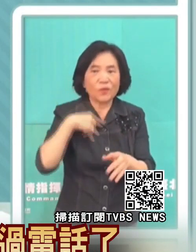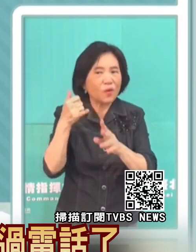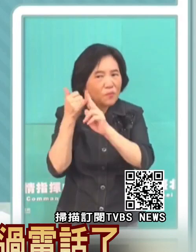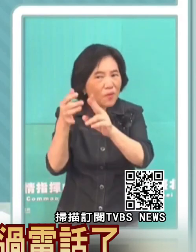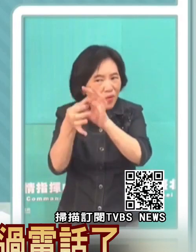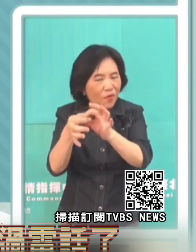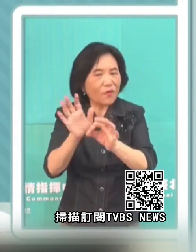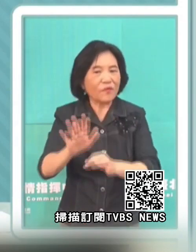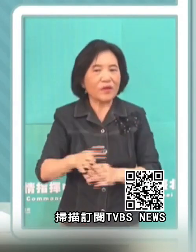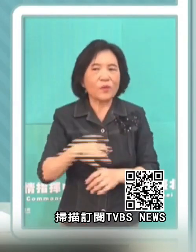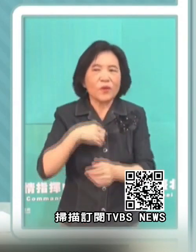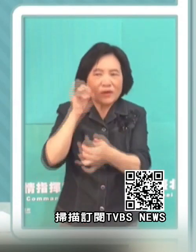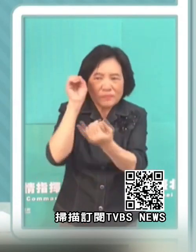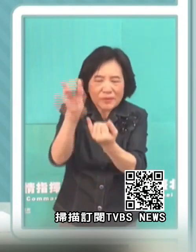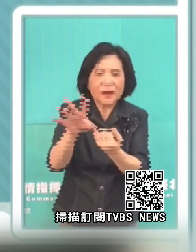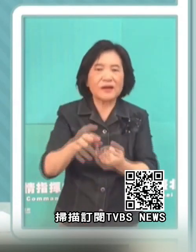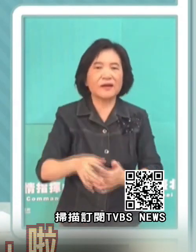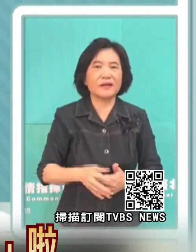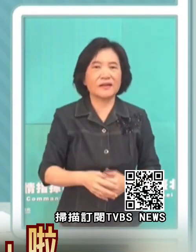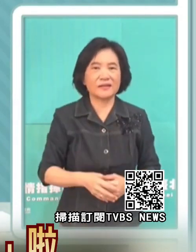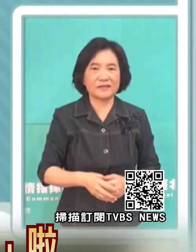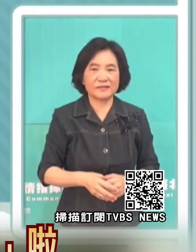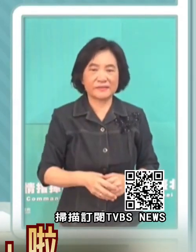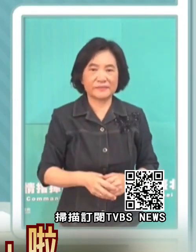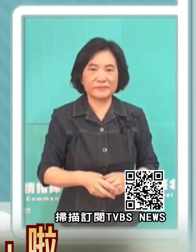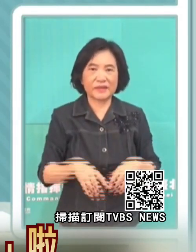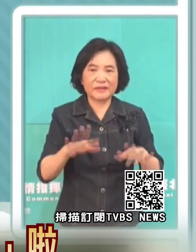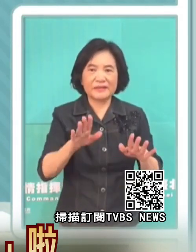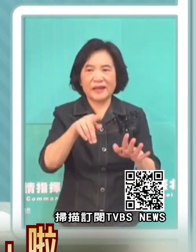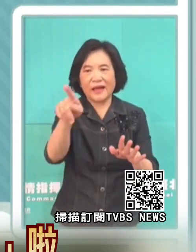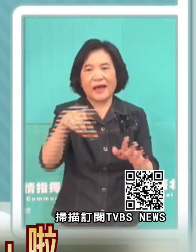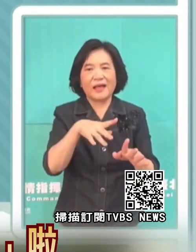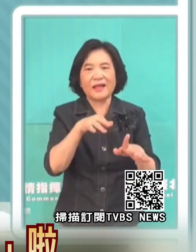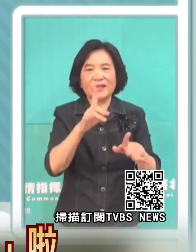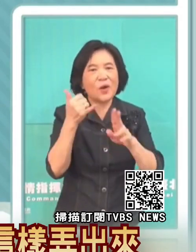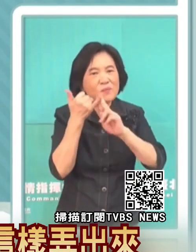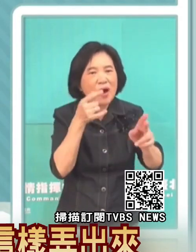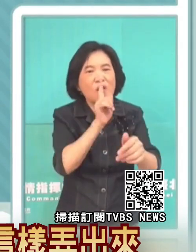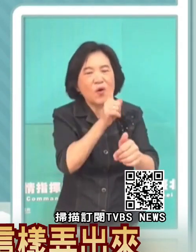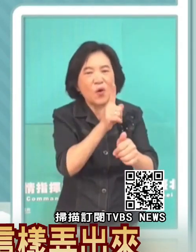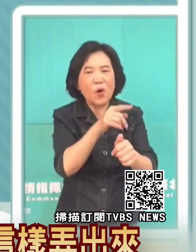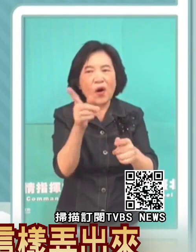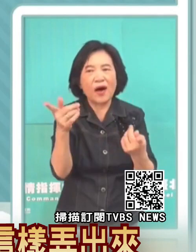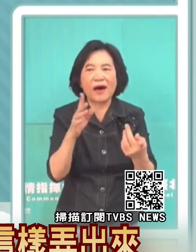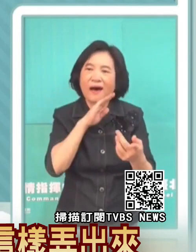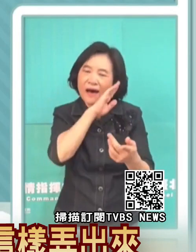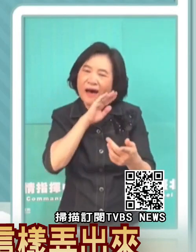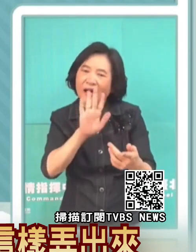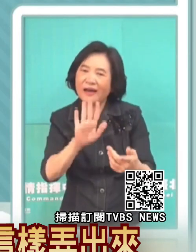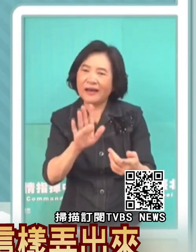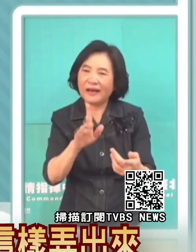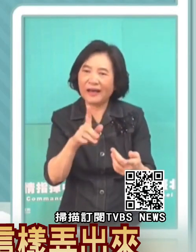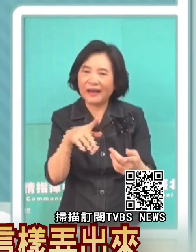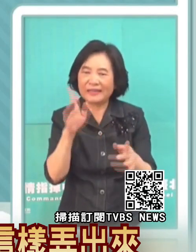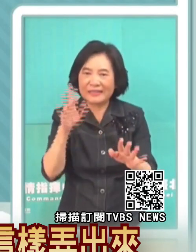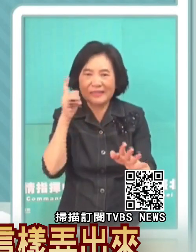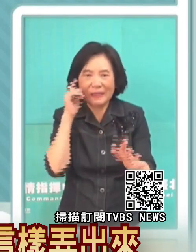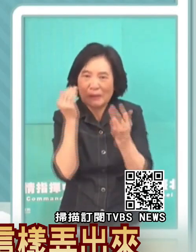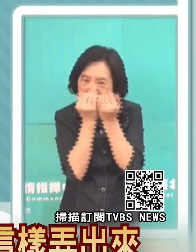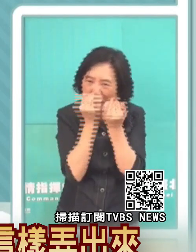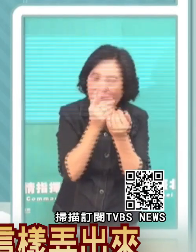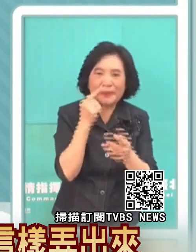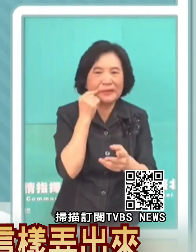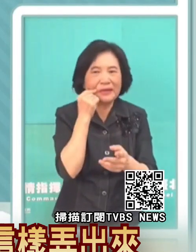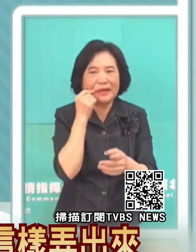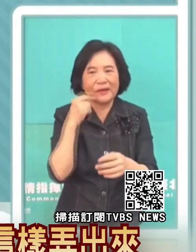通过电话，我就跟他讲说这个纸包不住哦，与其哦事后人家